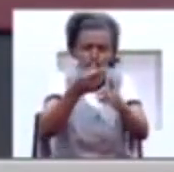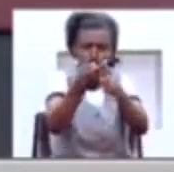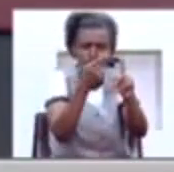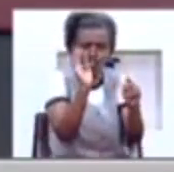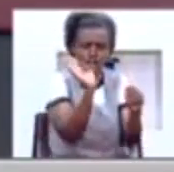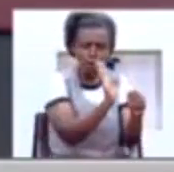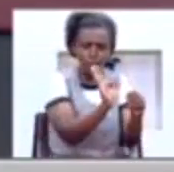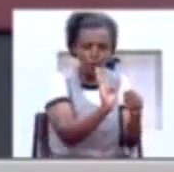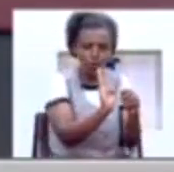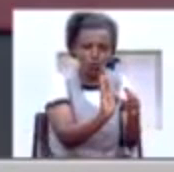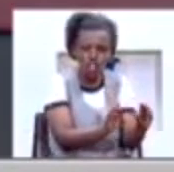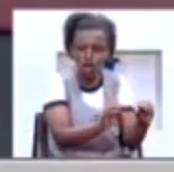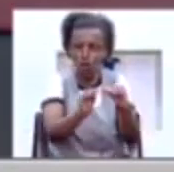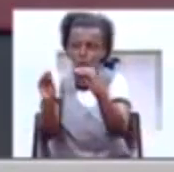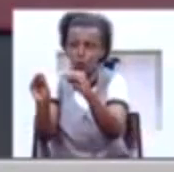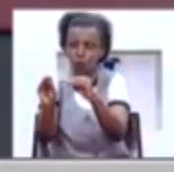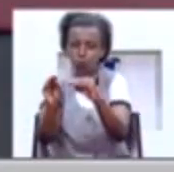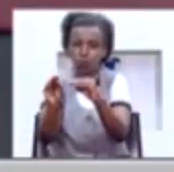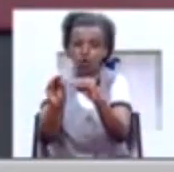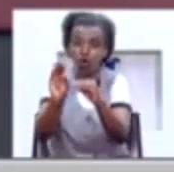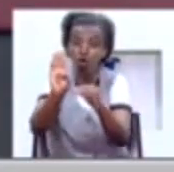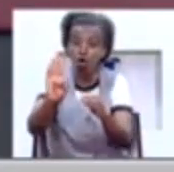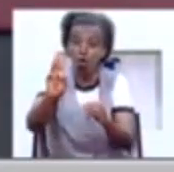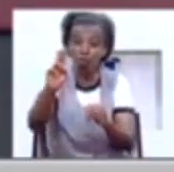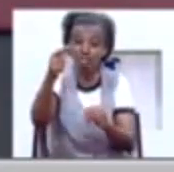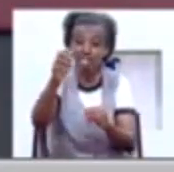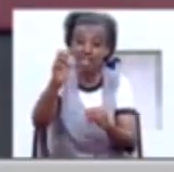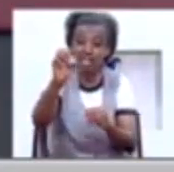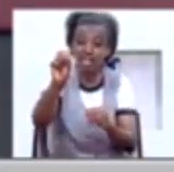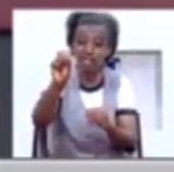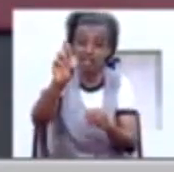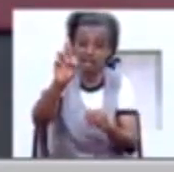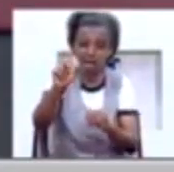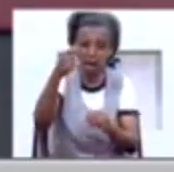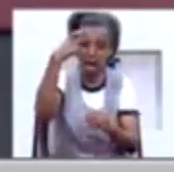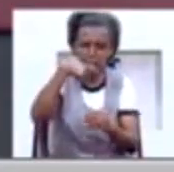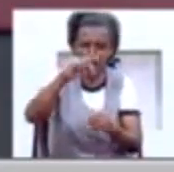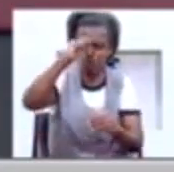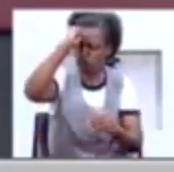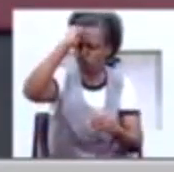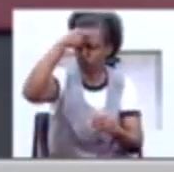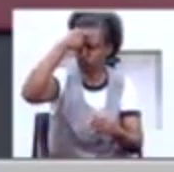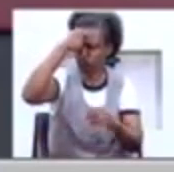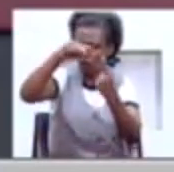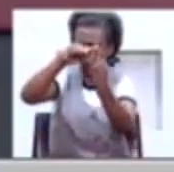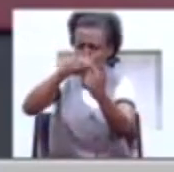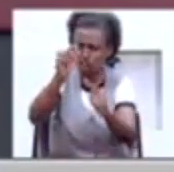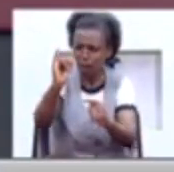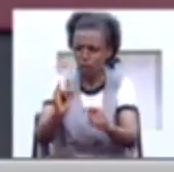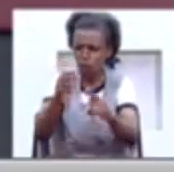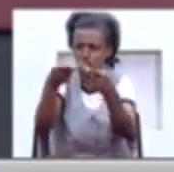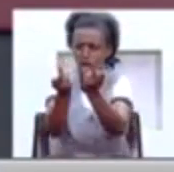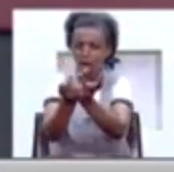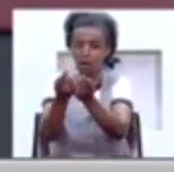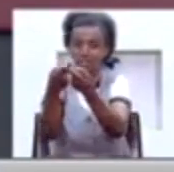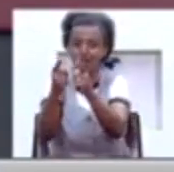Burundi kagatera mu Bugesera noneho gateye mu Bugesera bituma ngo abantu barakara bica abatutsi abantu batandukanye